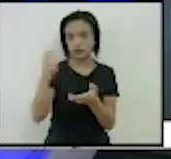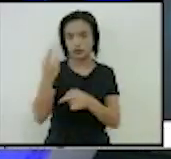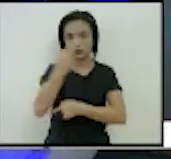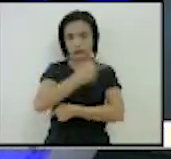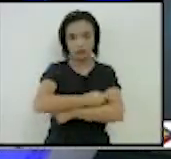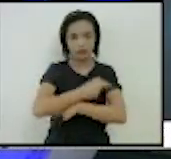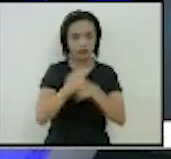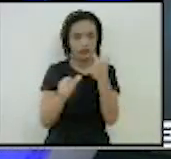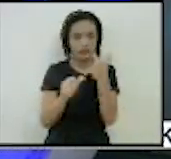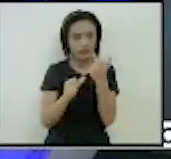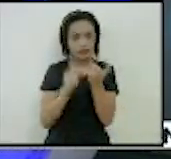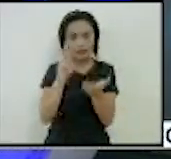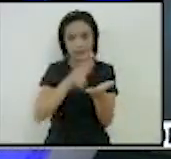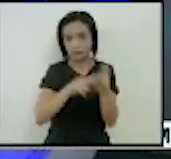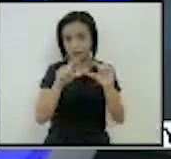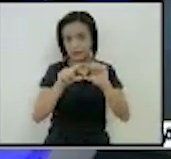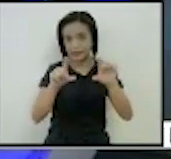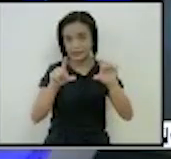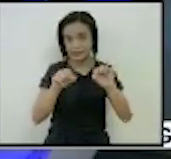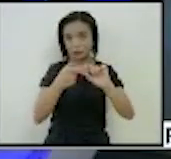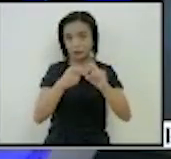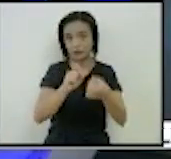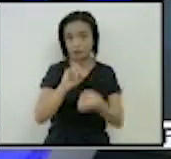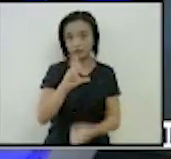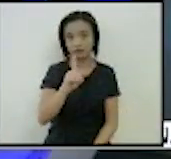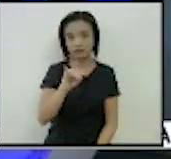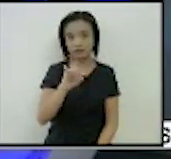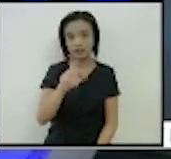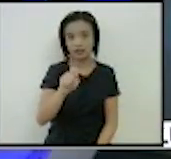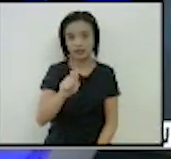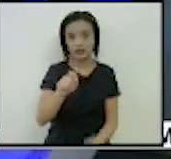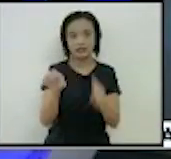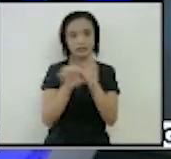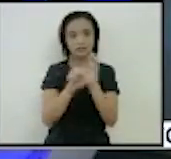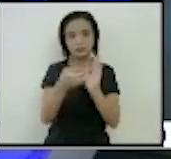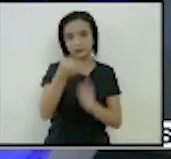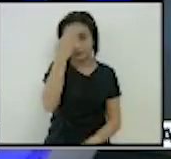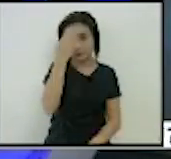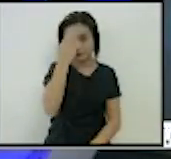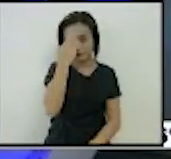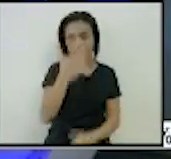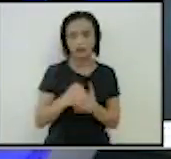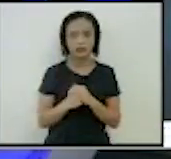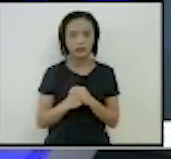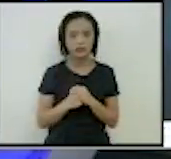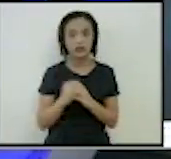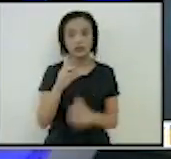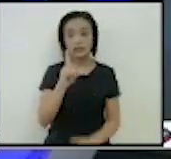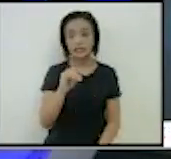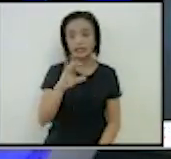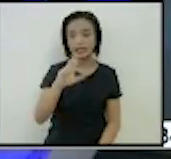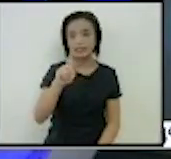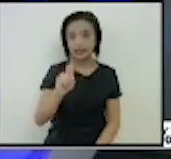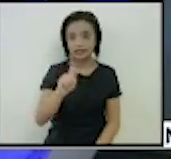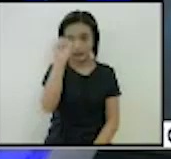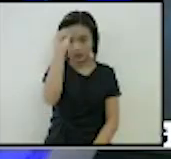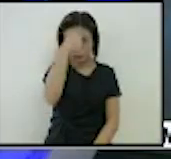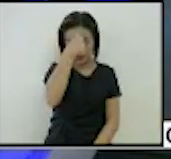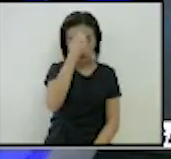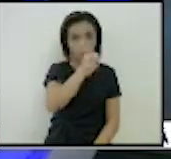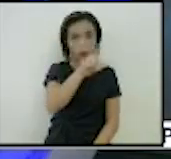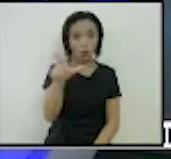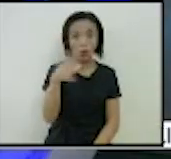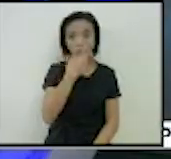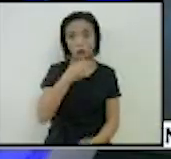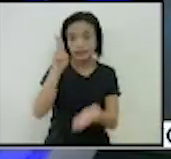ng DICT gaya po sa Kulumpit, Bulacan. May paalala naman ang DICT sa mga nagpaparehistro ng kanilang SIM card.